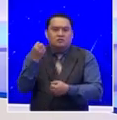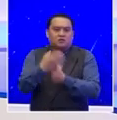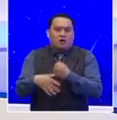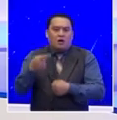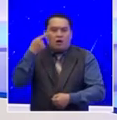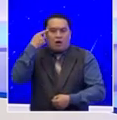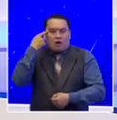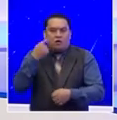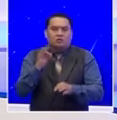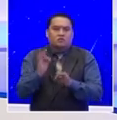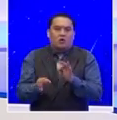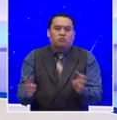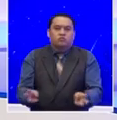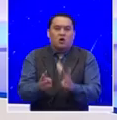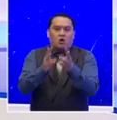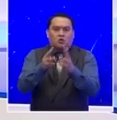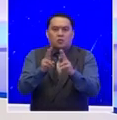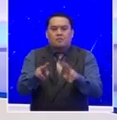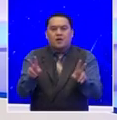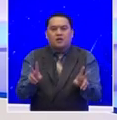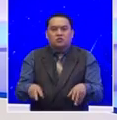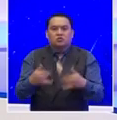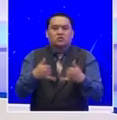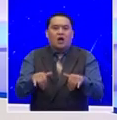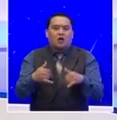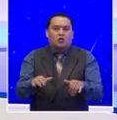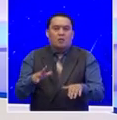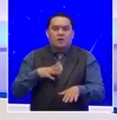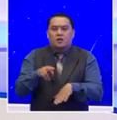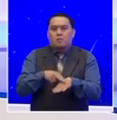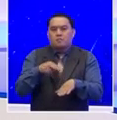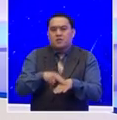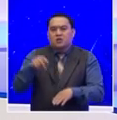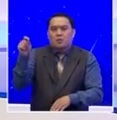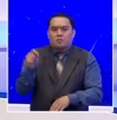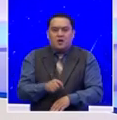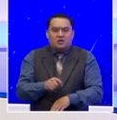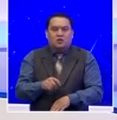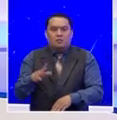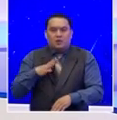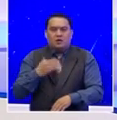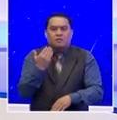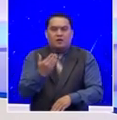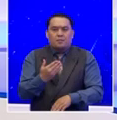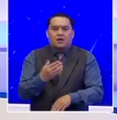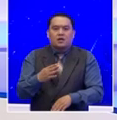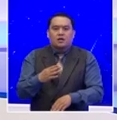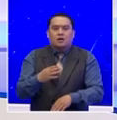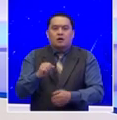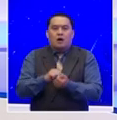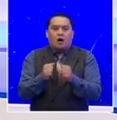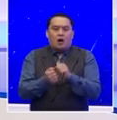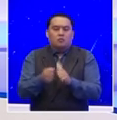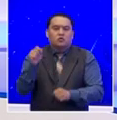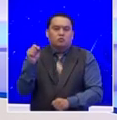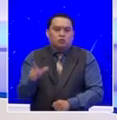Азии подожгла несколько палаток и местную столовую. Когда на место прибыла полиция, то в сторону стражей правопорядка посыпались камни